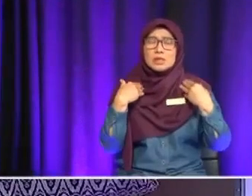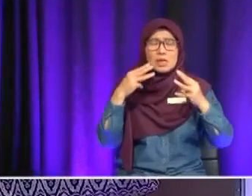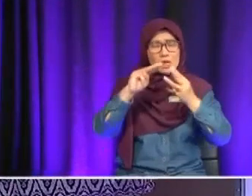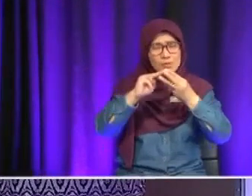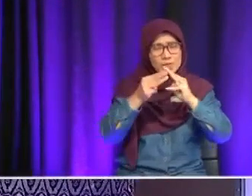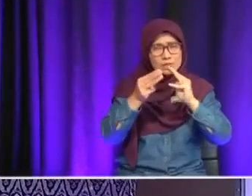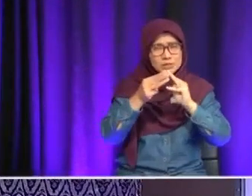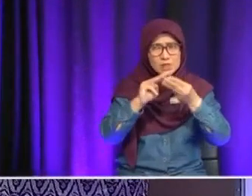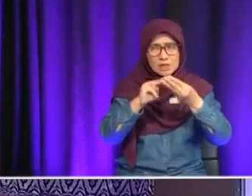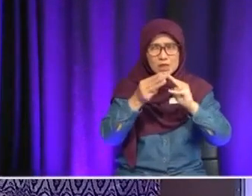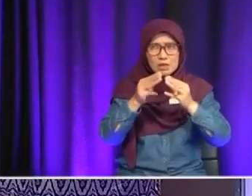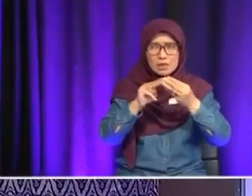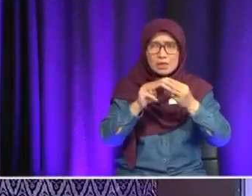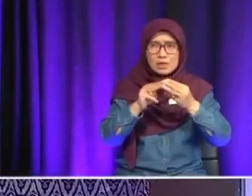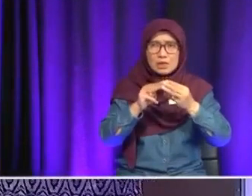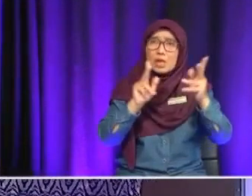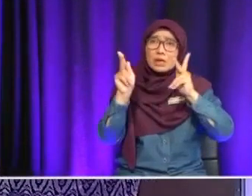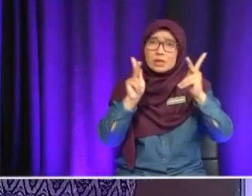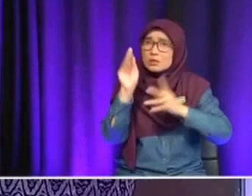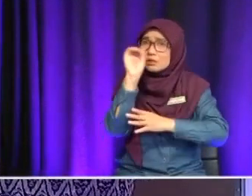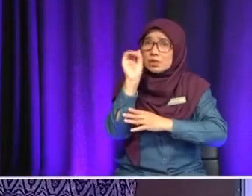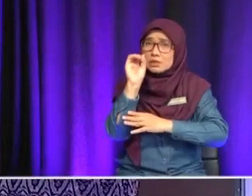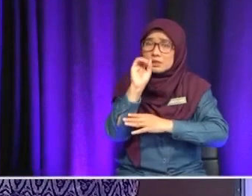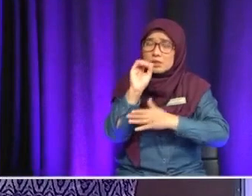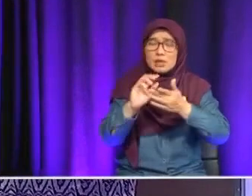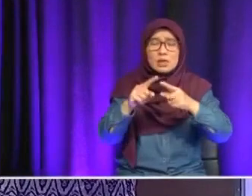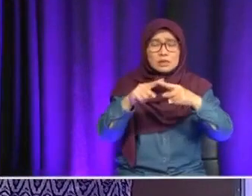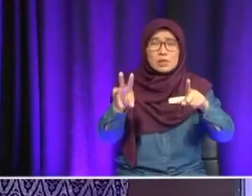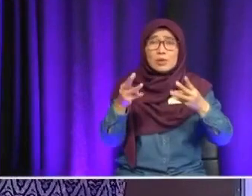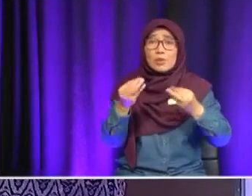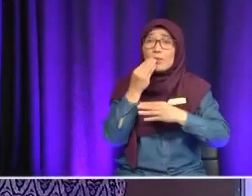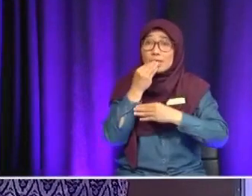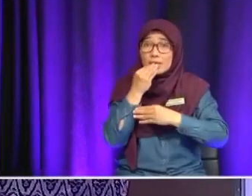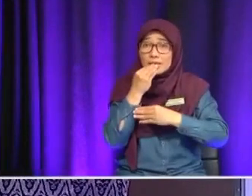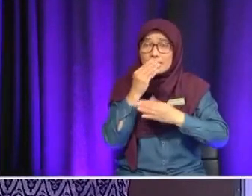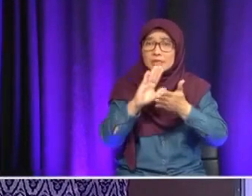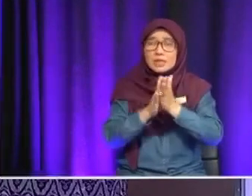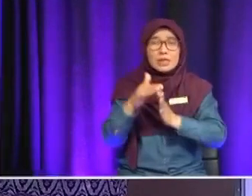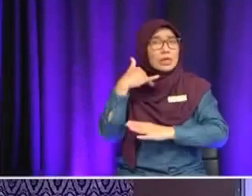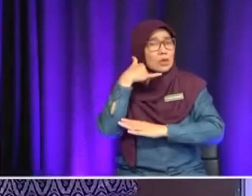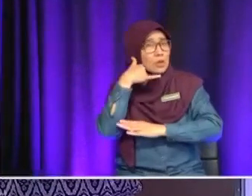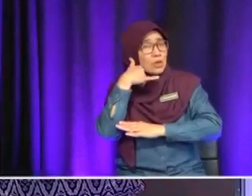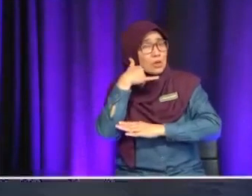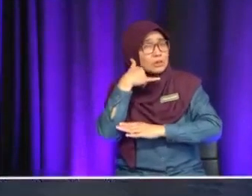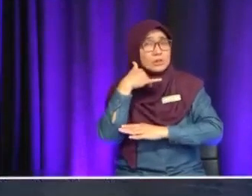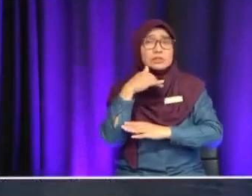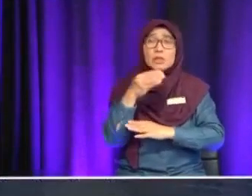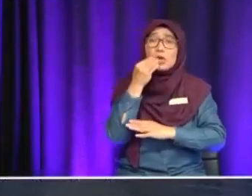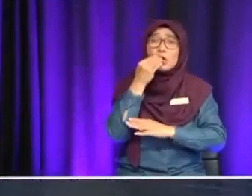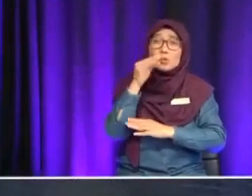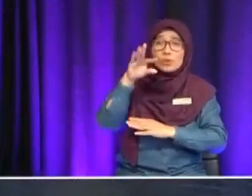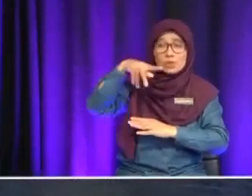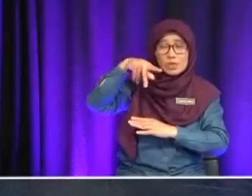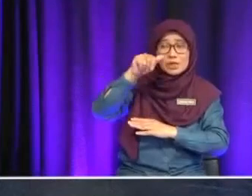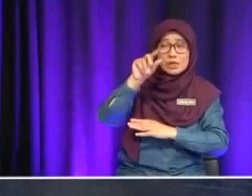call je Foodpanda eh. Ah, jadi begitulah eh, begitulah bentuknya. Betul, bagus Hafi eh. Jadi kita bagikan ganjaran untuk Hafi.